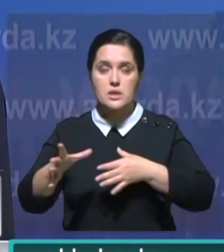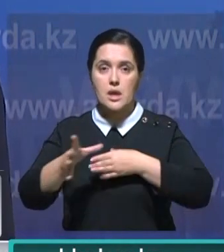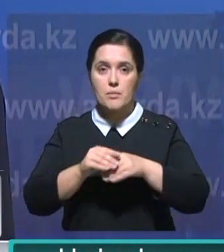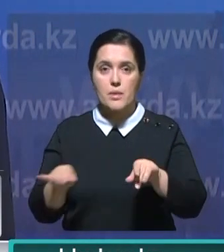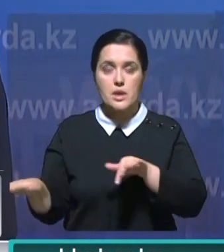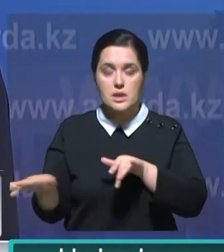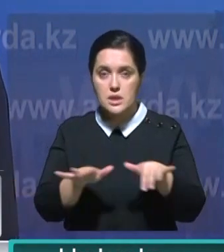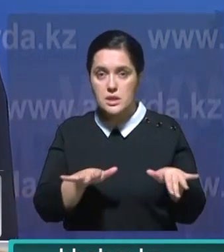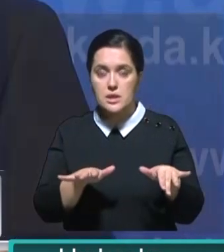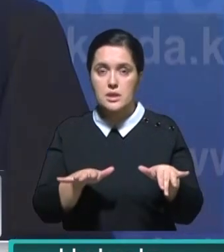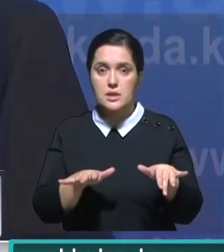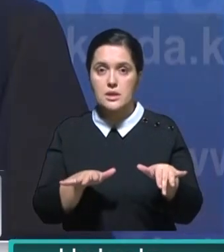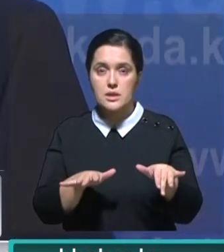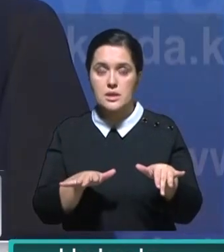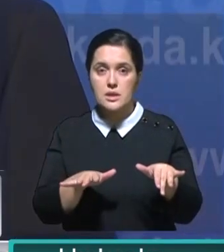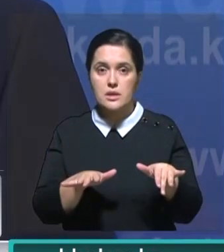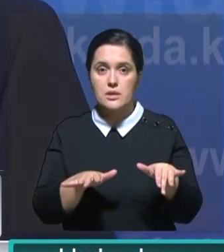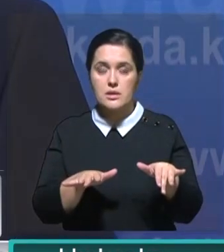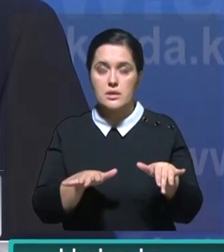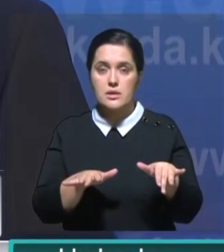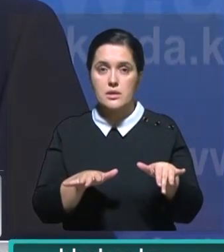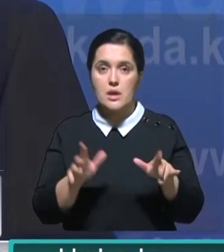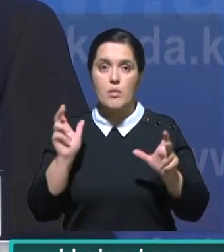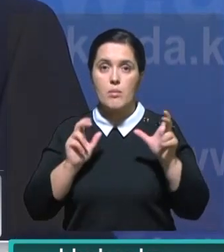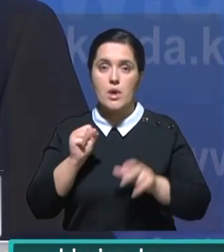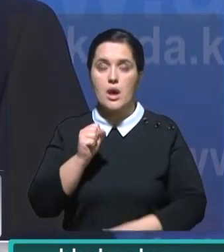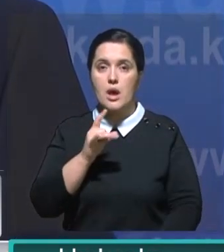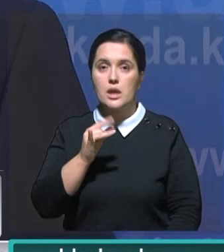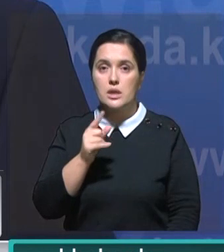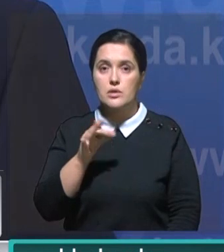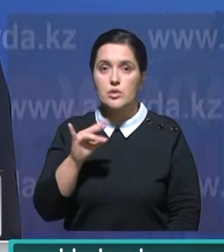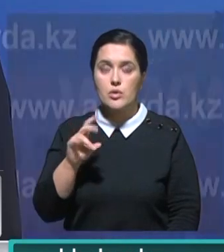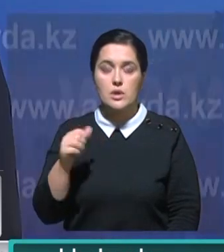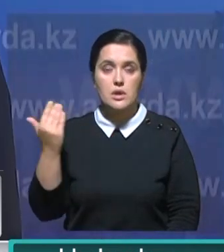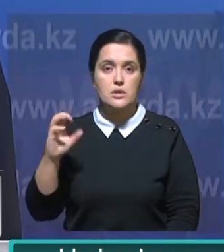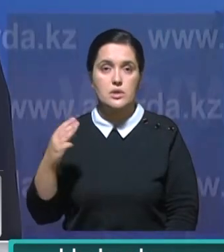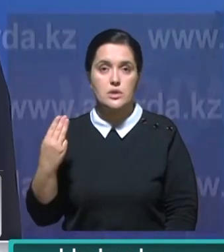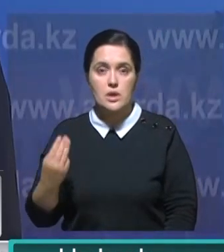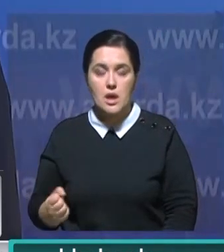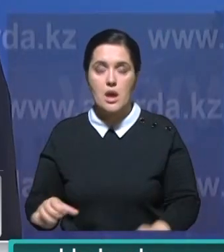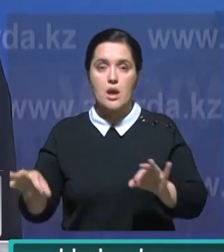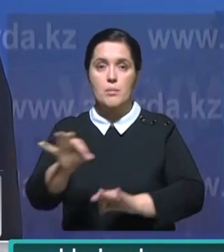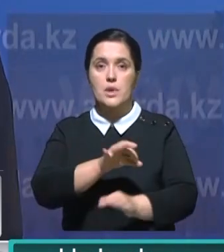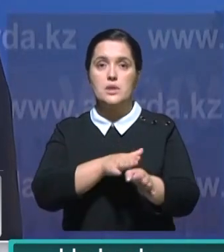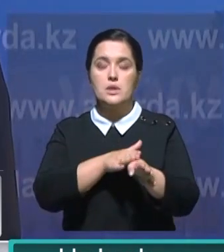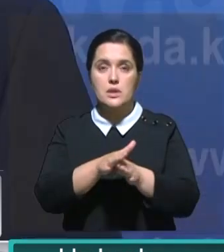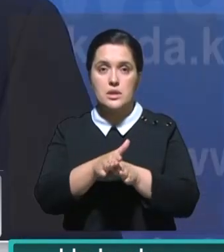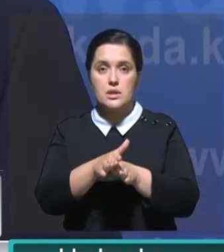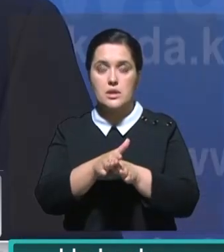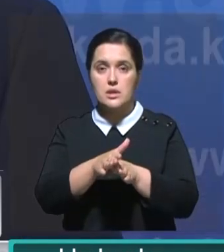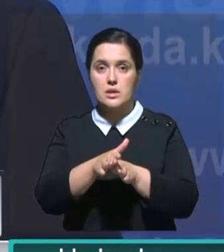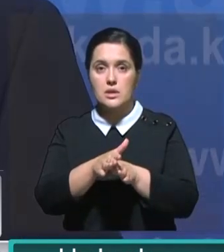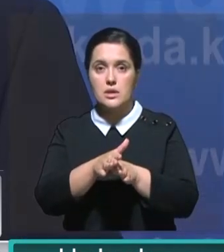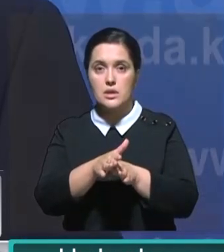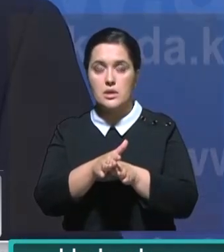нашего университета и университета Аризона, Соединенных Штатов Америки. Этот проект состоялся и уже